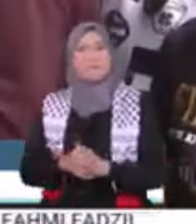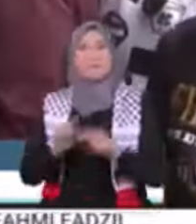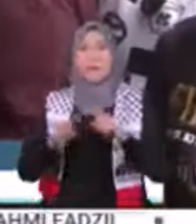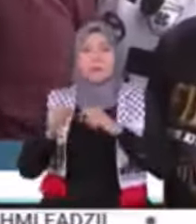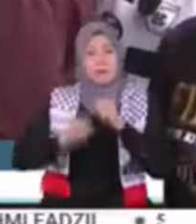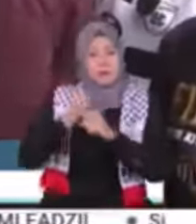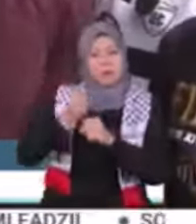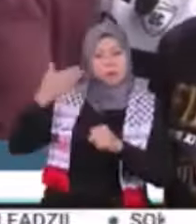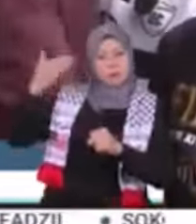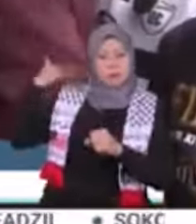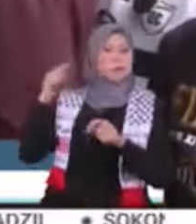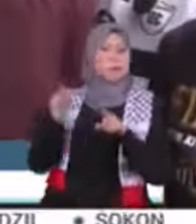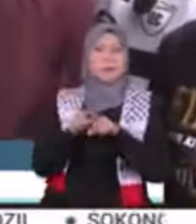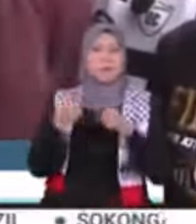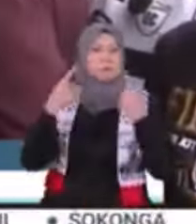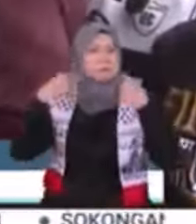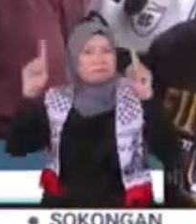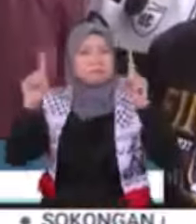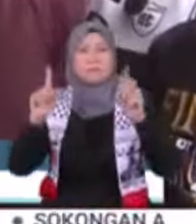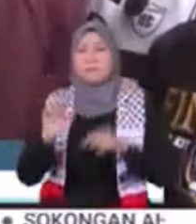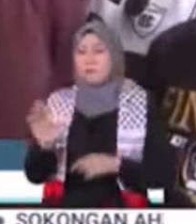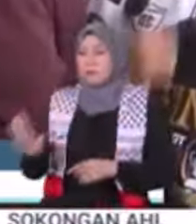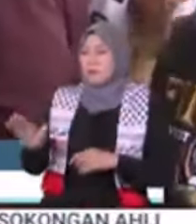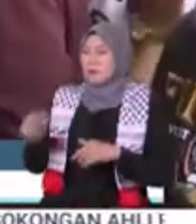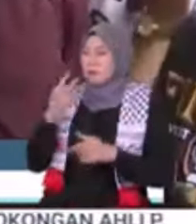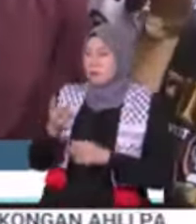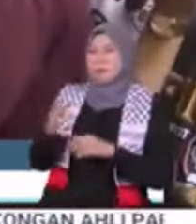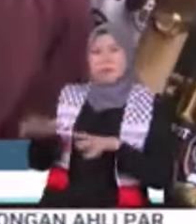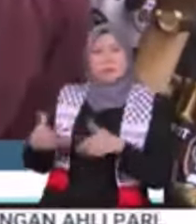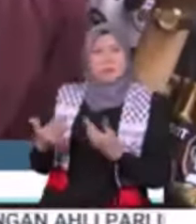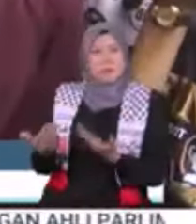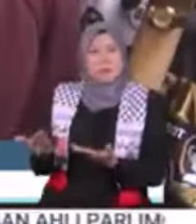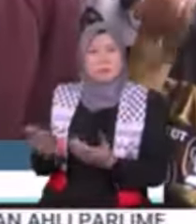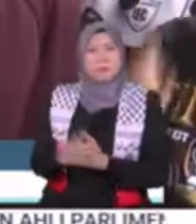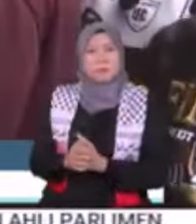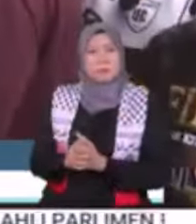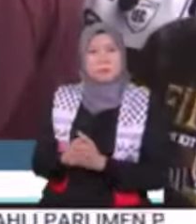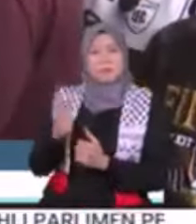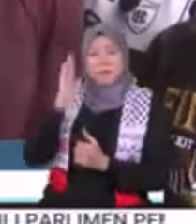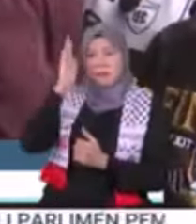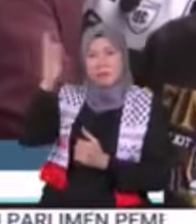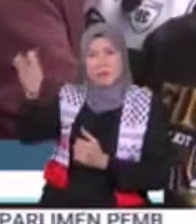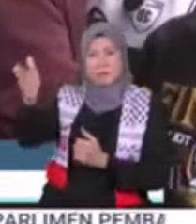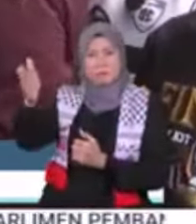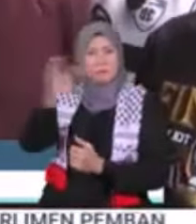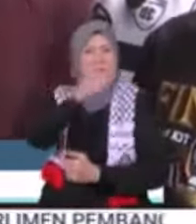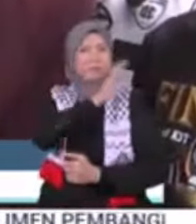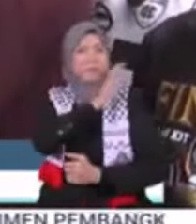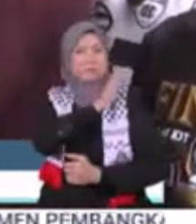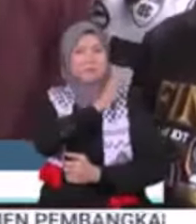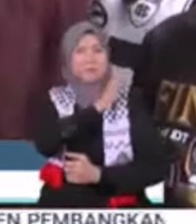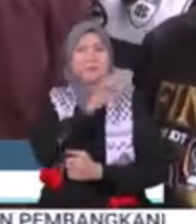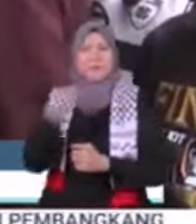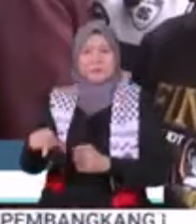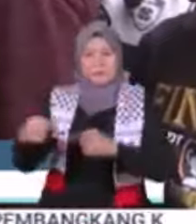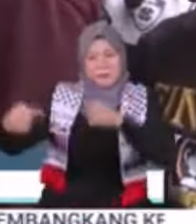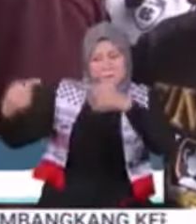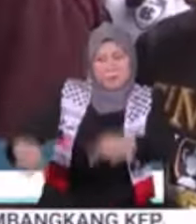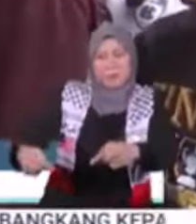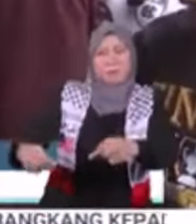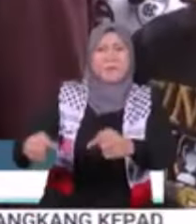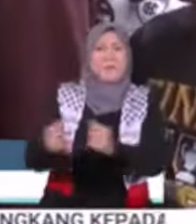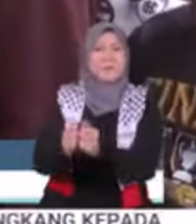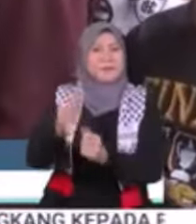malah tahun-tahun sebelum ini. Dan untuk abang sendiri, bagaimana abang melihat kesebelasan utama yang akan diturunkan jurulatih Esteban Seluari menentang Terengganu pada